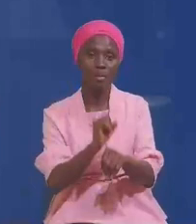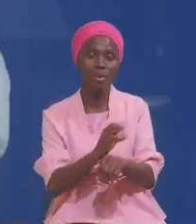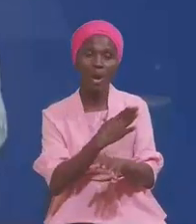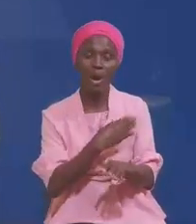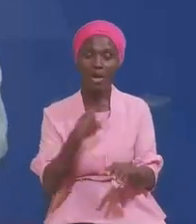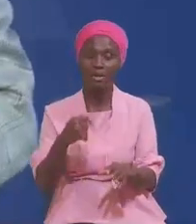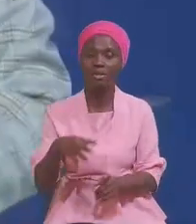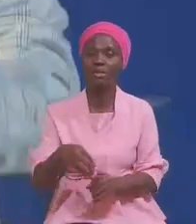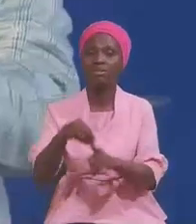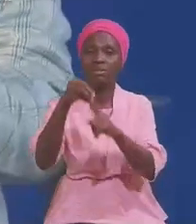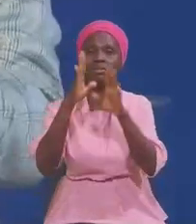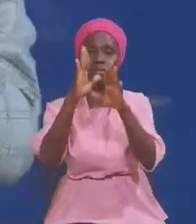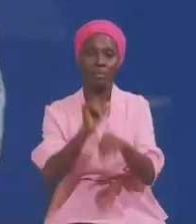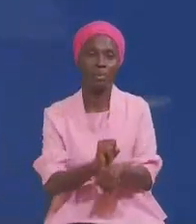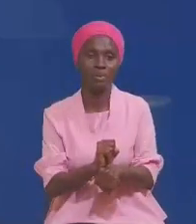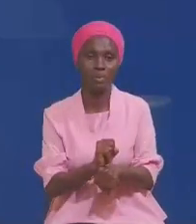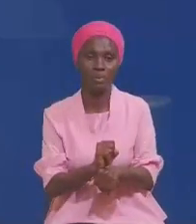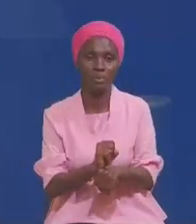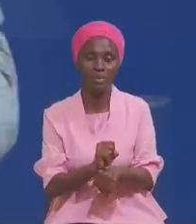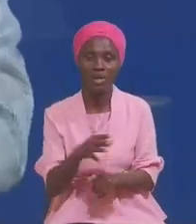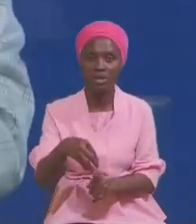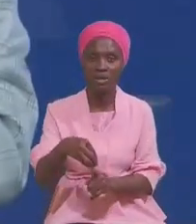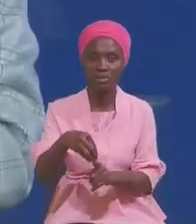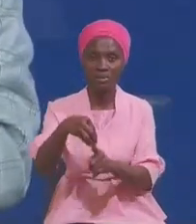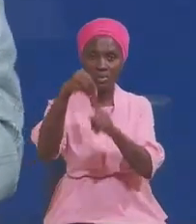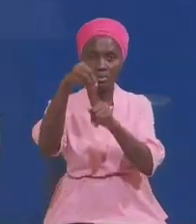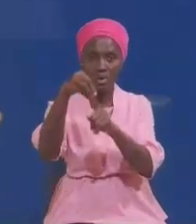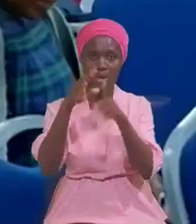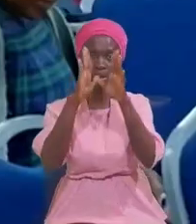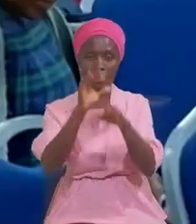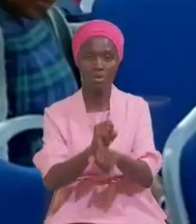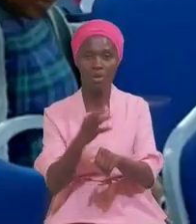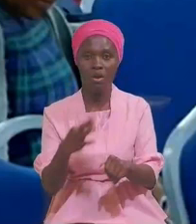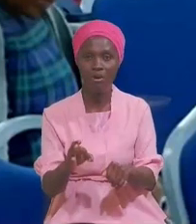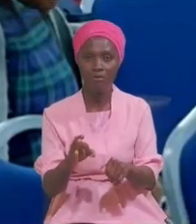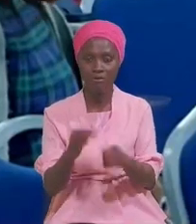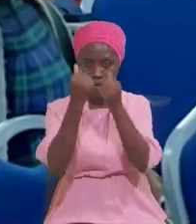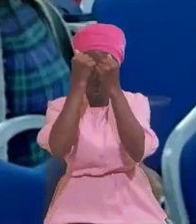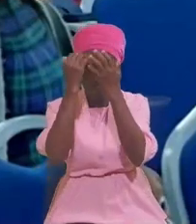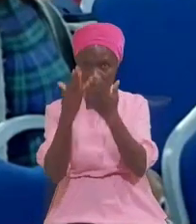miracle spectaculaire. Le miracle spectaculaire de l'obéissance à